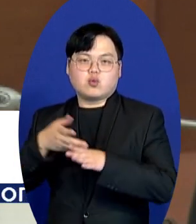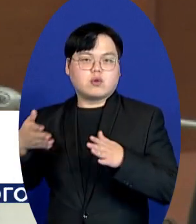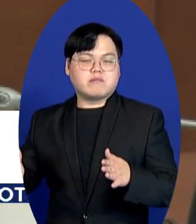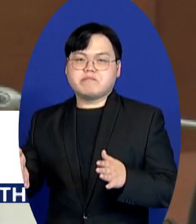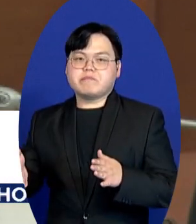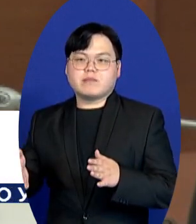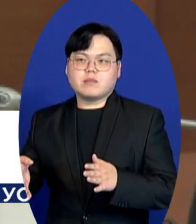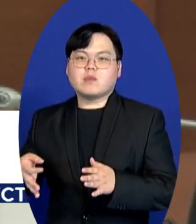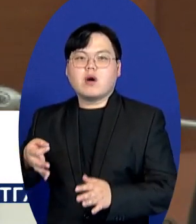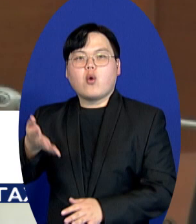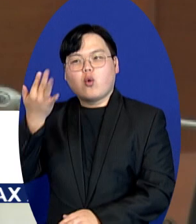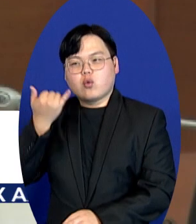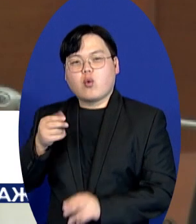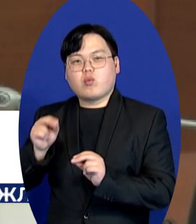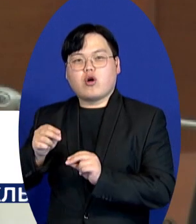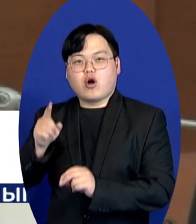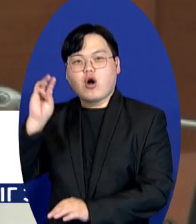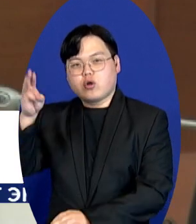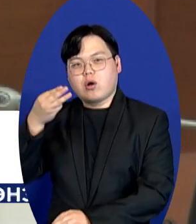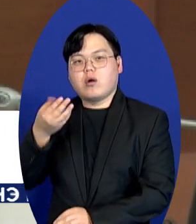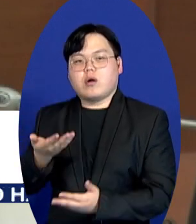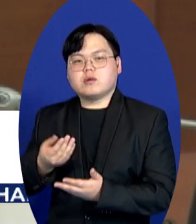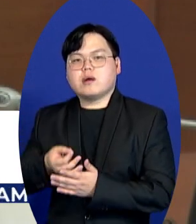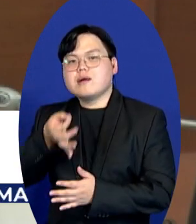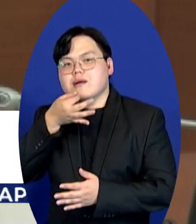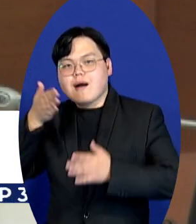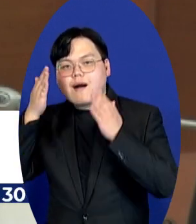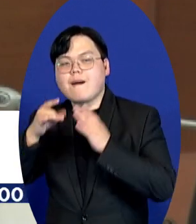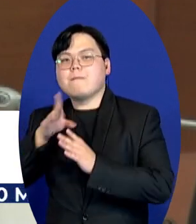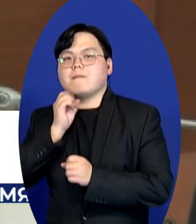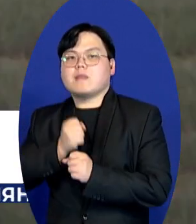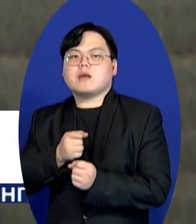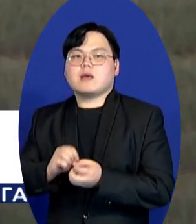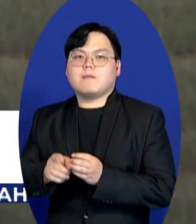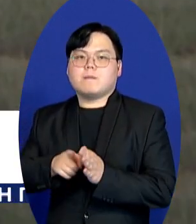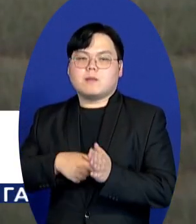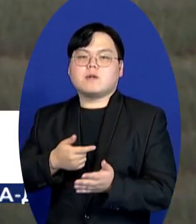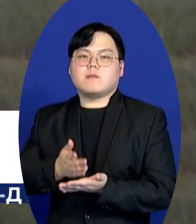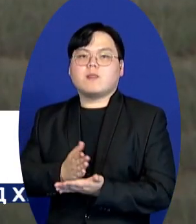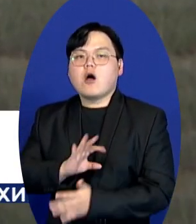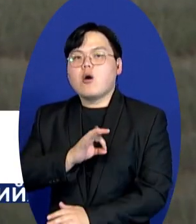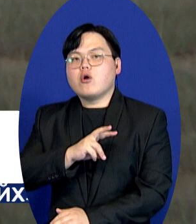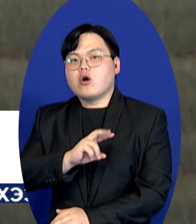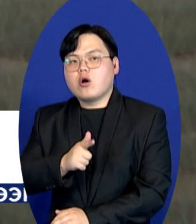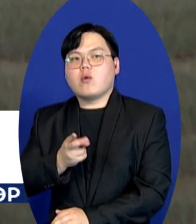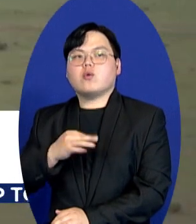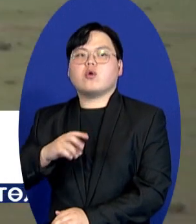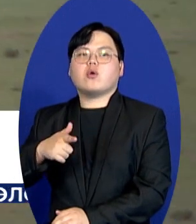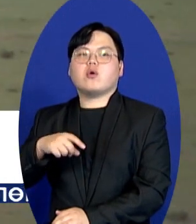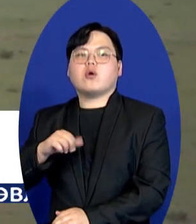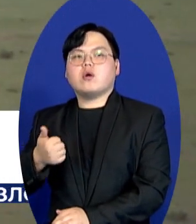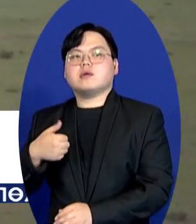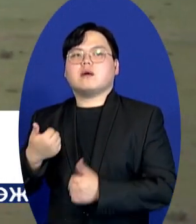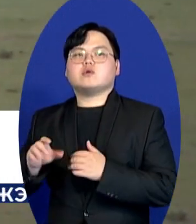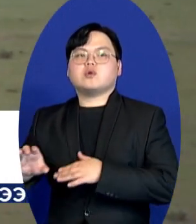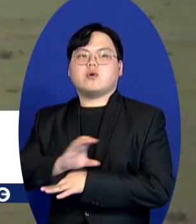болох нь нэгэнтээ болох нь ойлгомжтой болцоод байгаа юм чи өрчлөөд л жоохон анхаарах ажил хиймэр байгаа юм аа. Өмнө говь Дундгой аймгийн зарим сумд Өвөрхангай